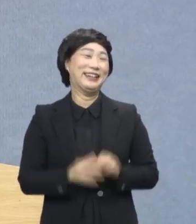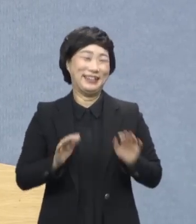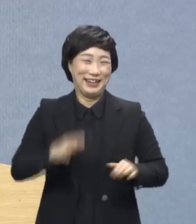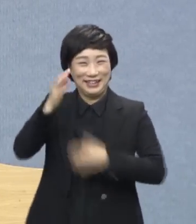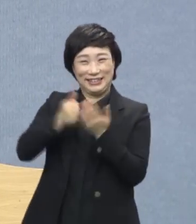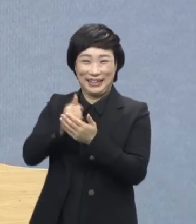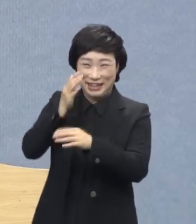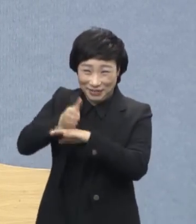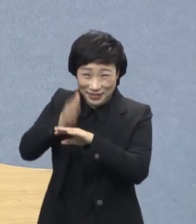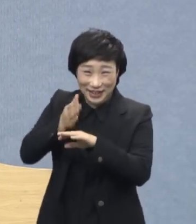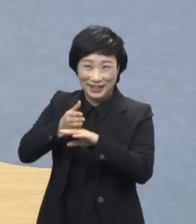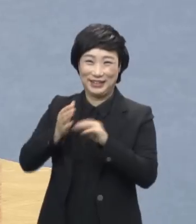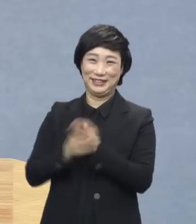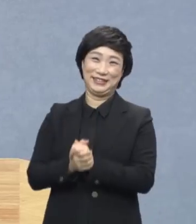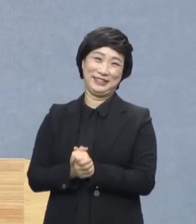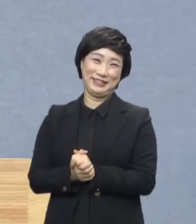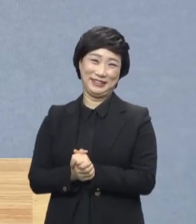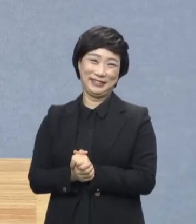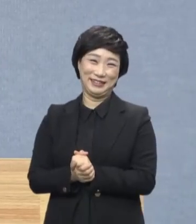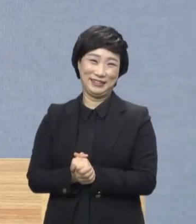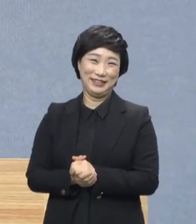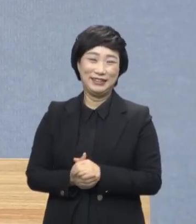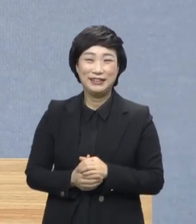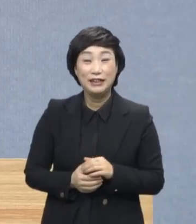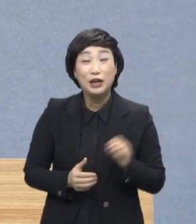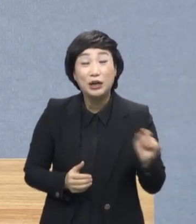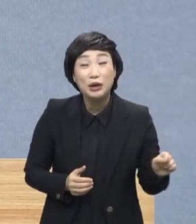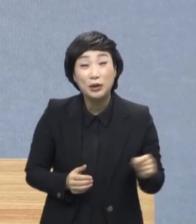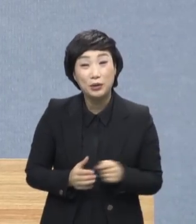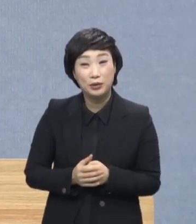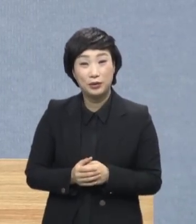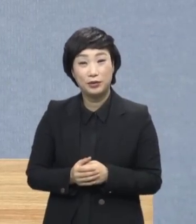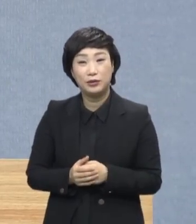하나님께 감사한다. 내가 잠 못 잔 날을